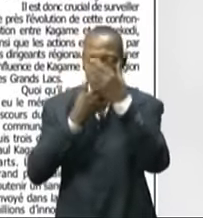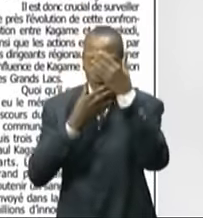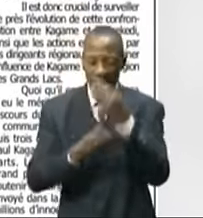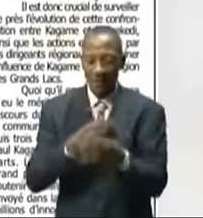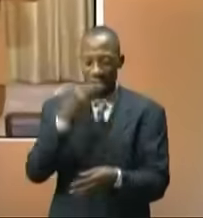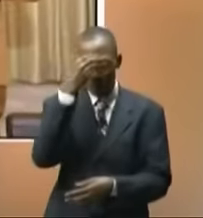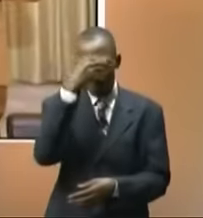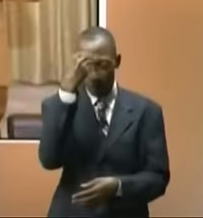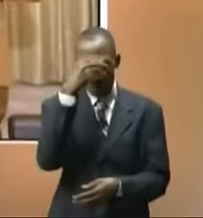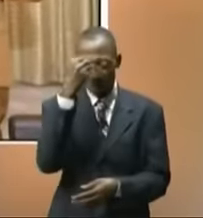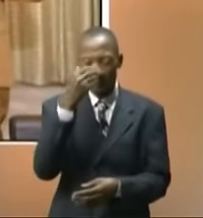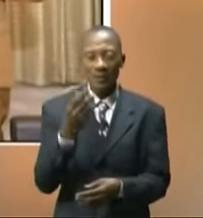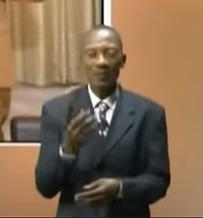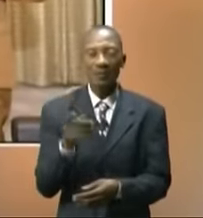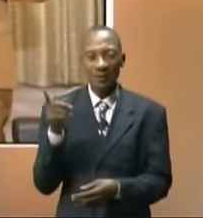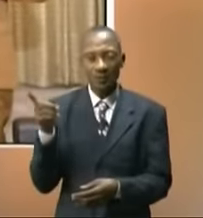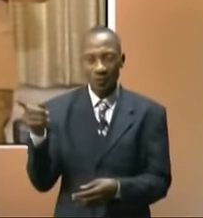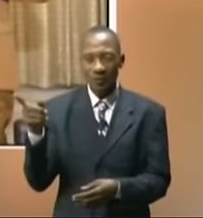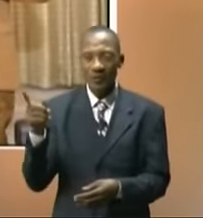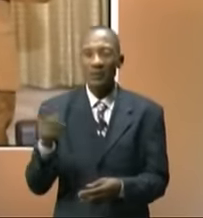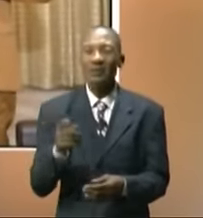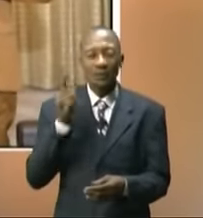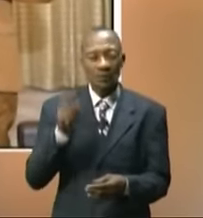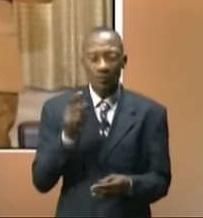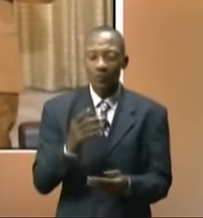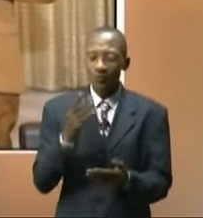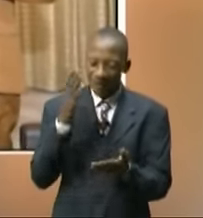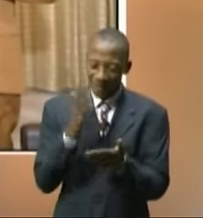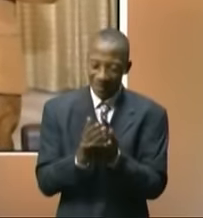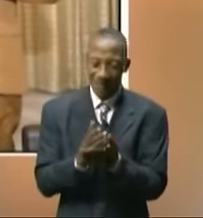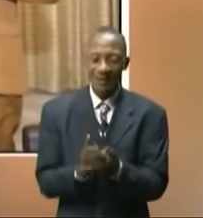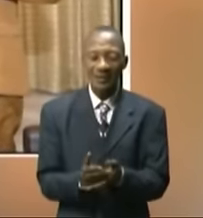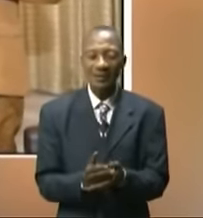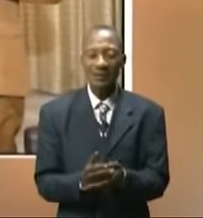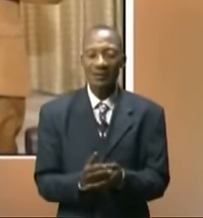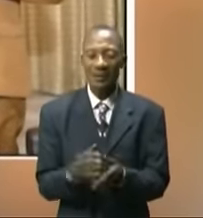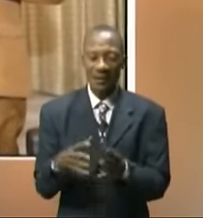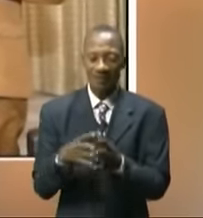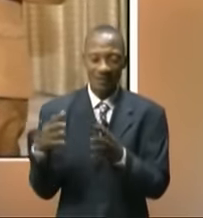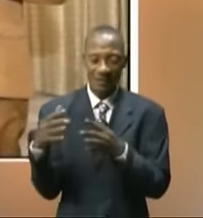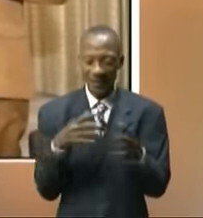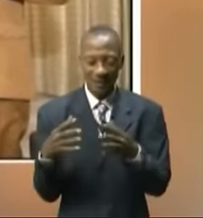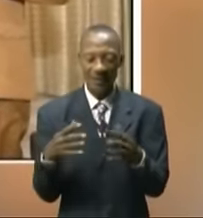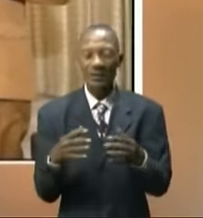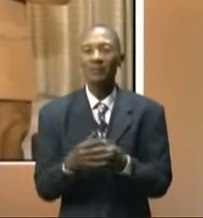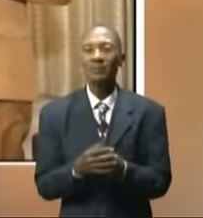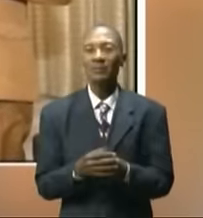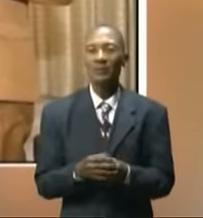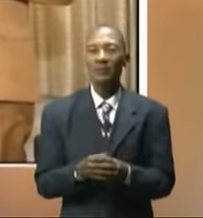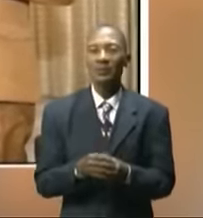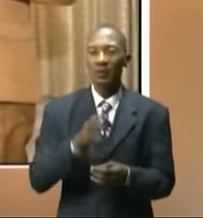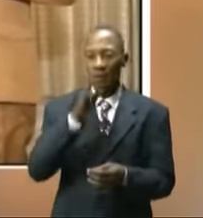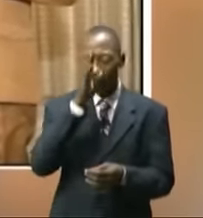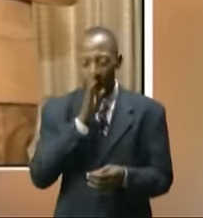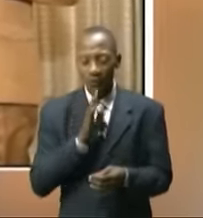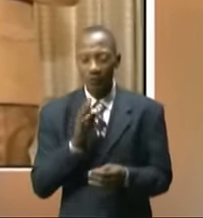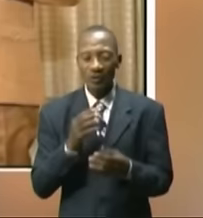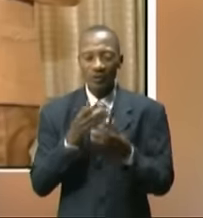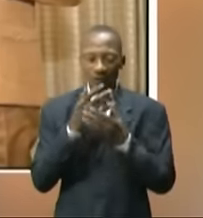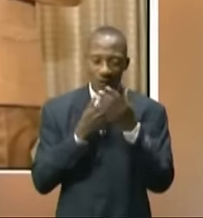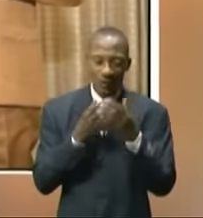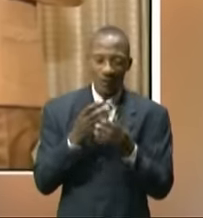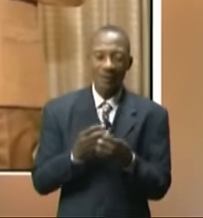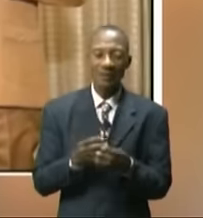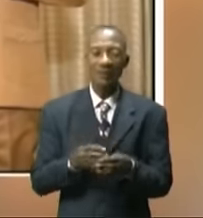en Éthiopie. Les présidents de la RDC, de l'Afrique du Sud et du Burundi se sont réunis dimanche pour élaborer un